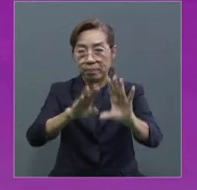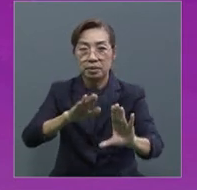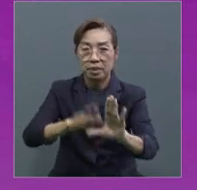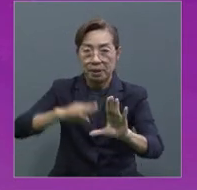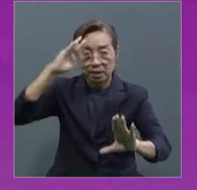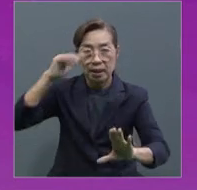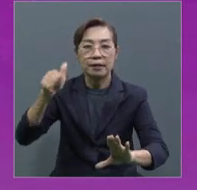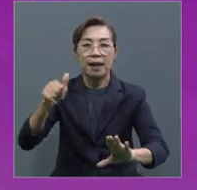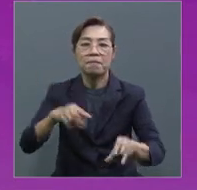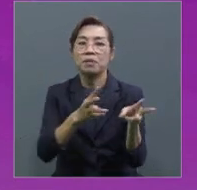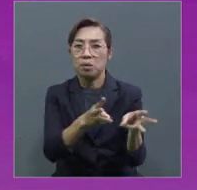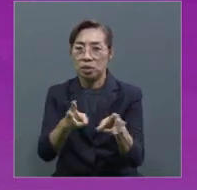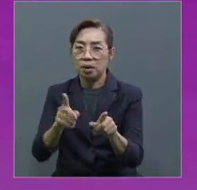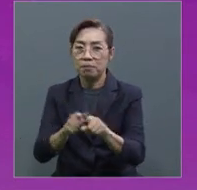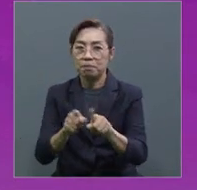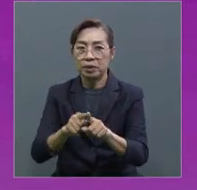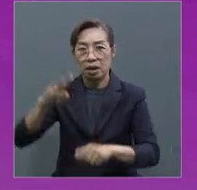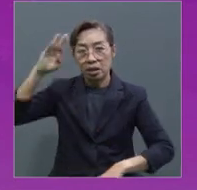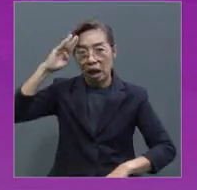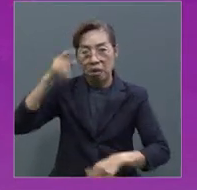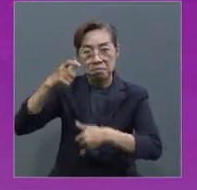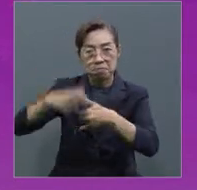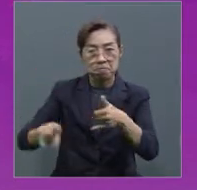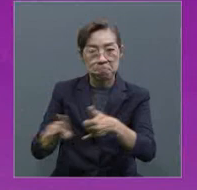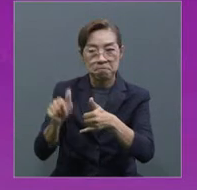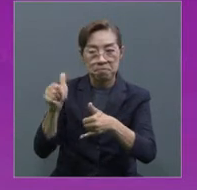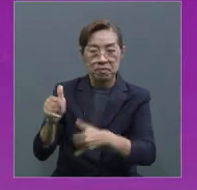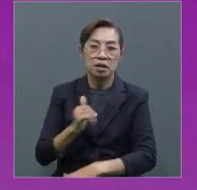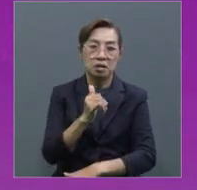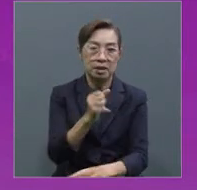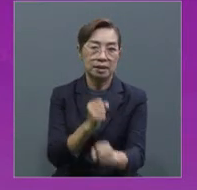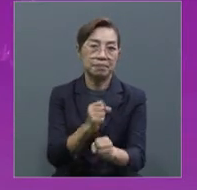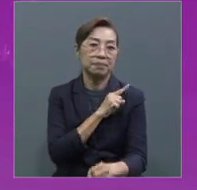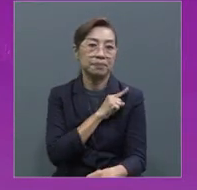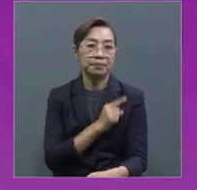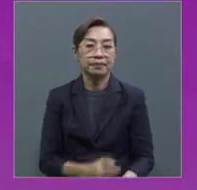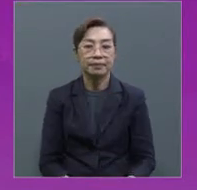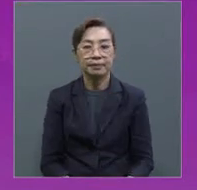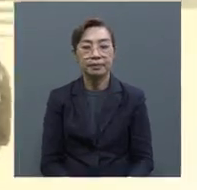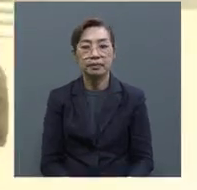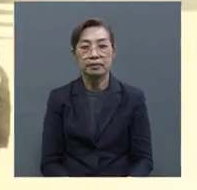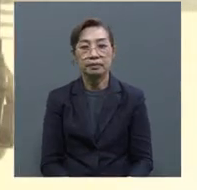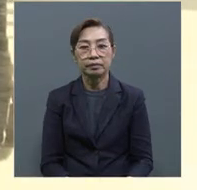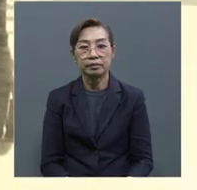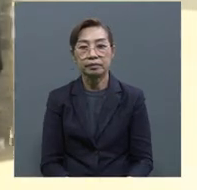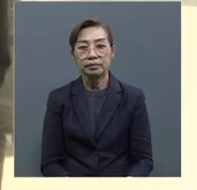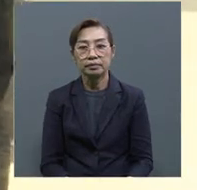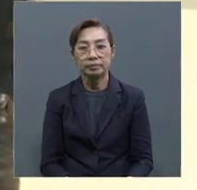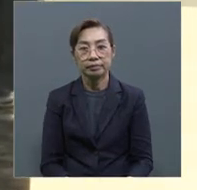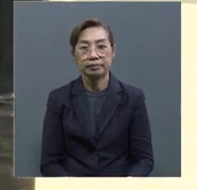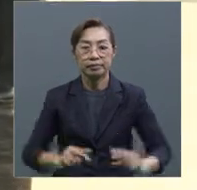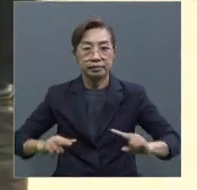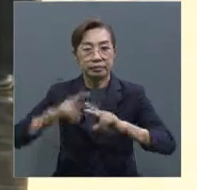มั่นใจบอกว่าจะเป็นอีกหนึ่งวิธีนะคะที่จะได้ทหารคุณภาพเนี่ยเข้ามาทำหน้าที่ค่ะโดยนายสุทินคลังแสงค่ะ